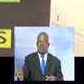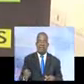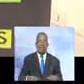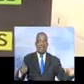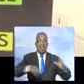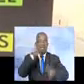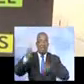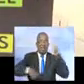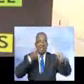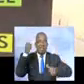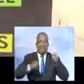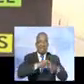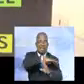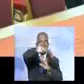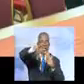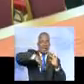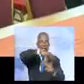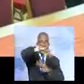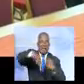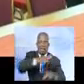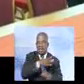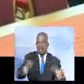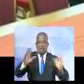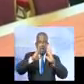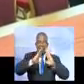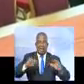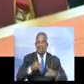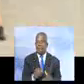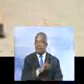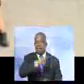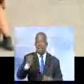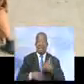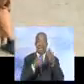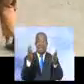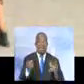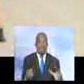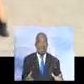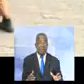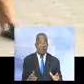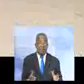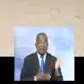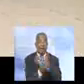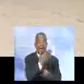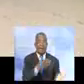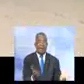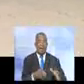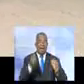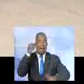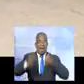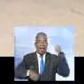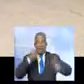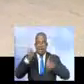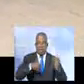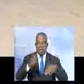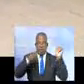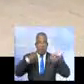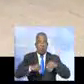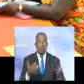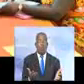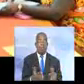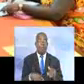pour cette année. Le comité d'organisation entend mettre l'accent sur les représentations théâtrales, le collège de réflexion, la